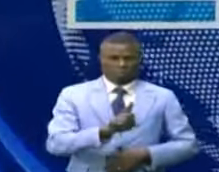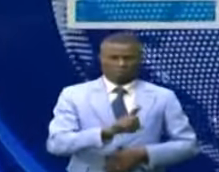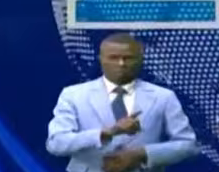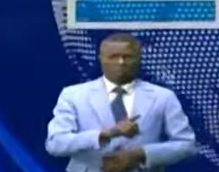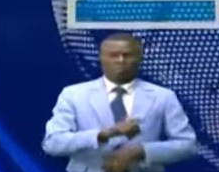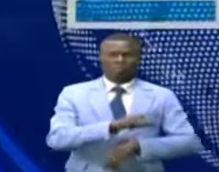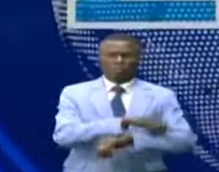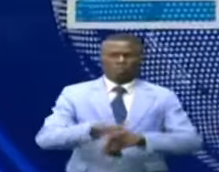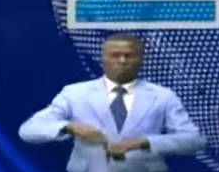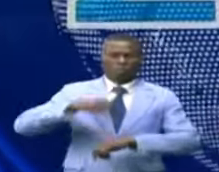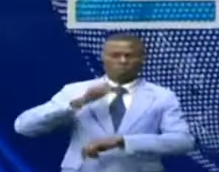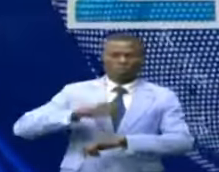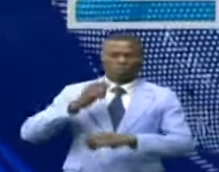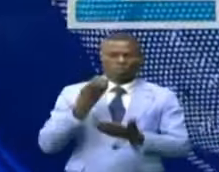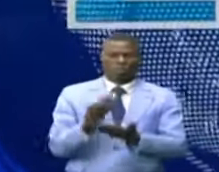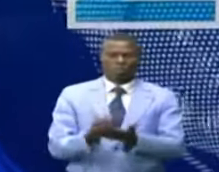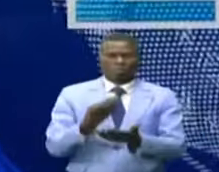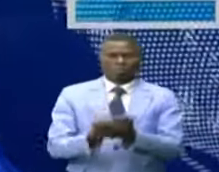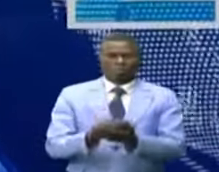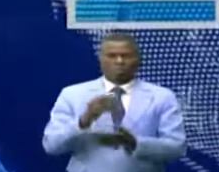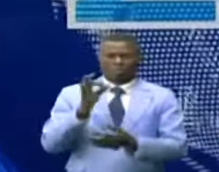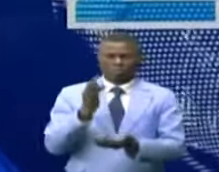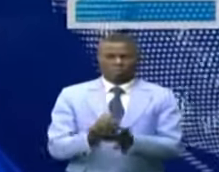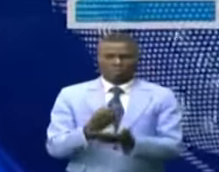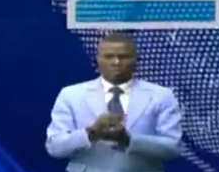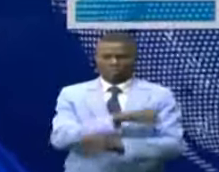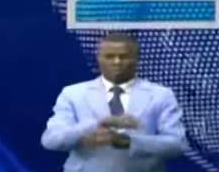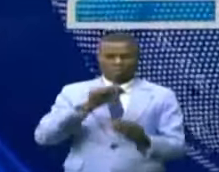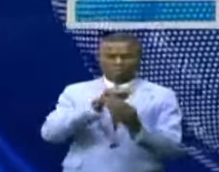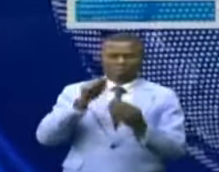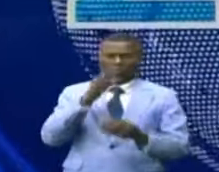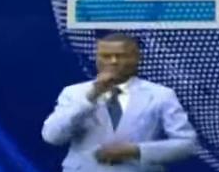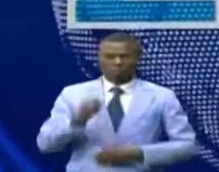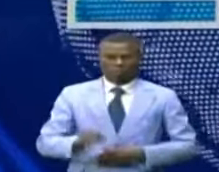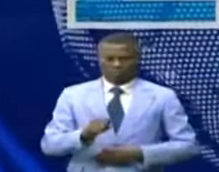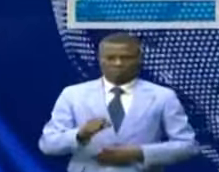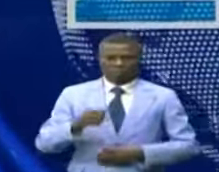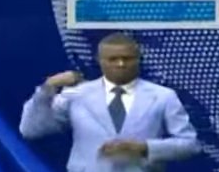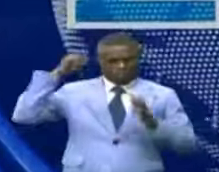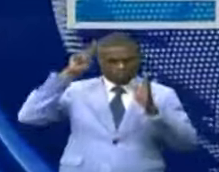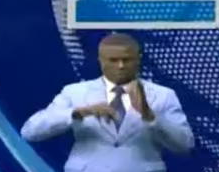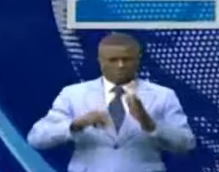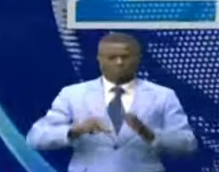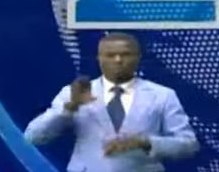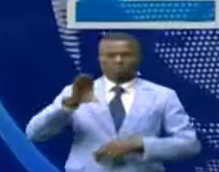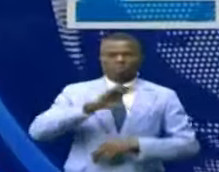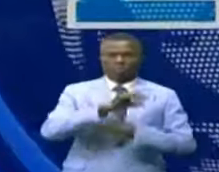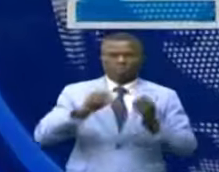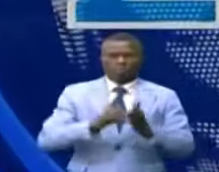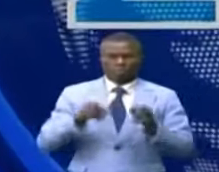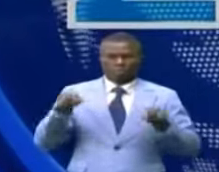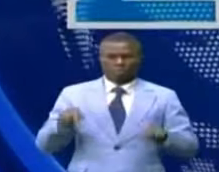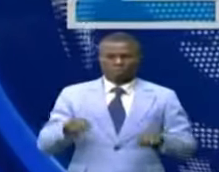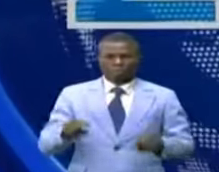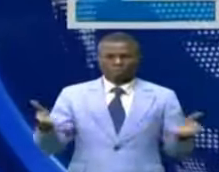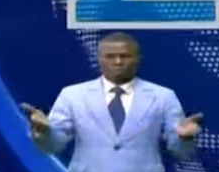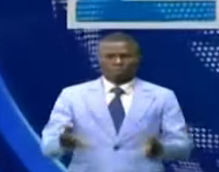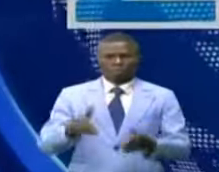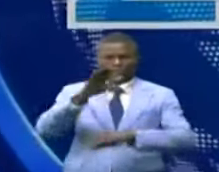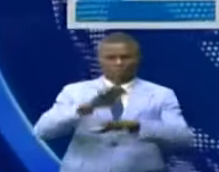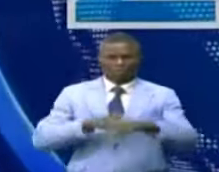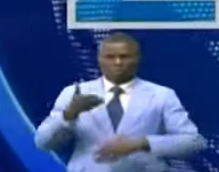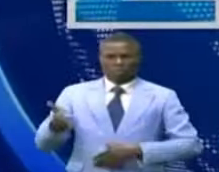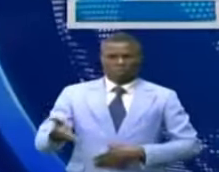de discipline budgétaire et financière de la Cour de comptes. L'ancien gouverneur de la Banque centrale du Congo a répondu présent à l'invitation lui